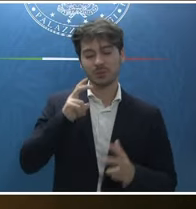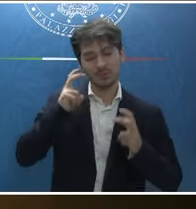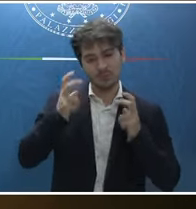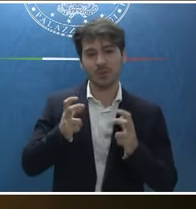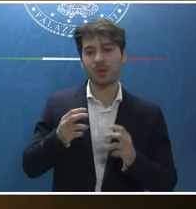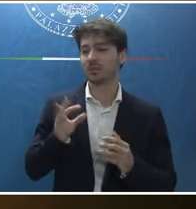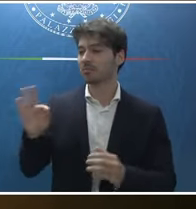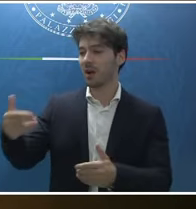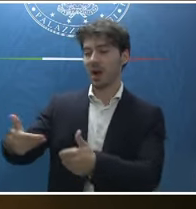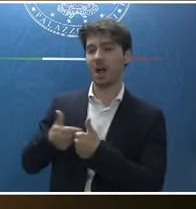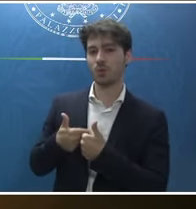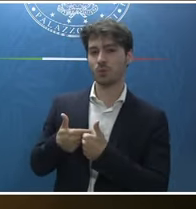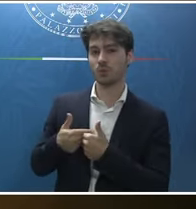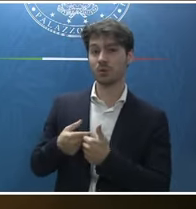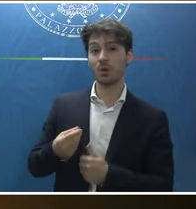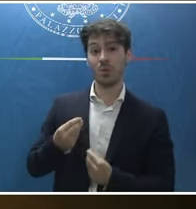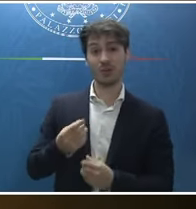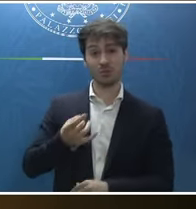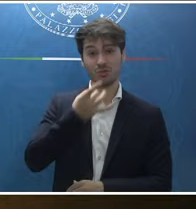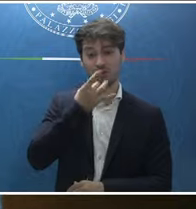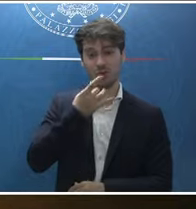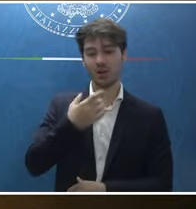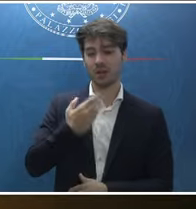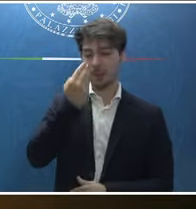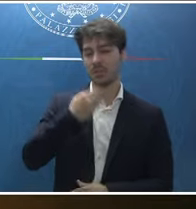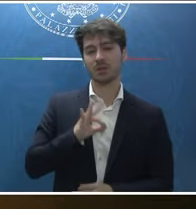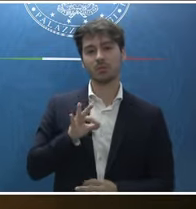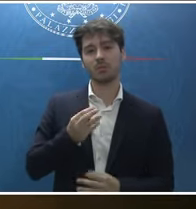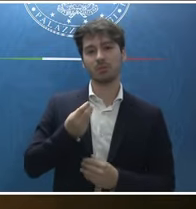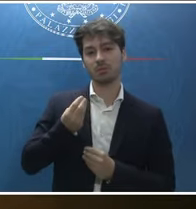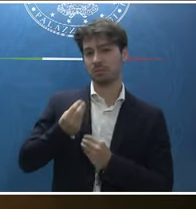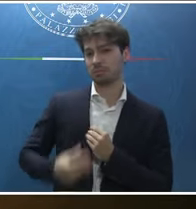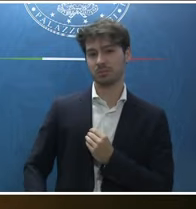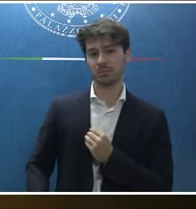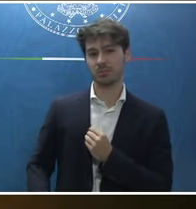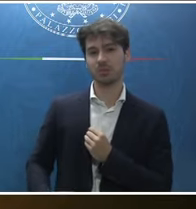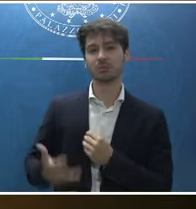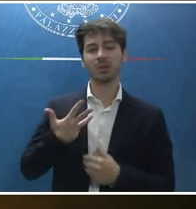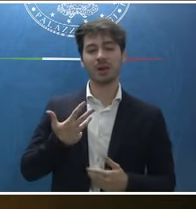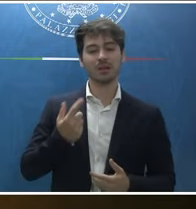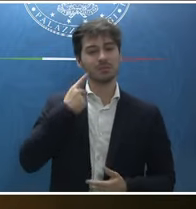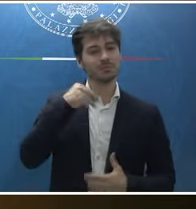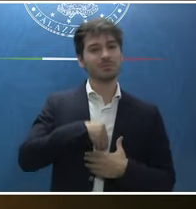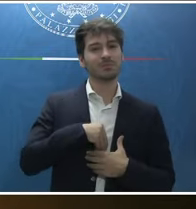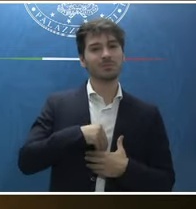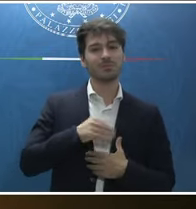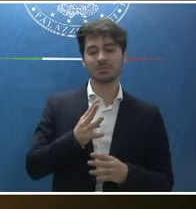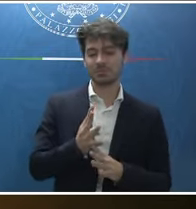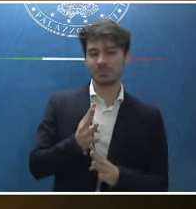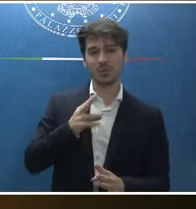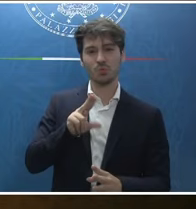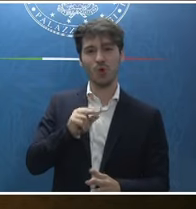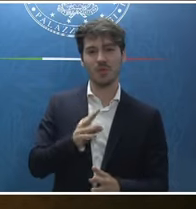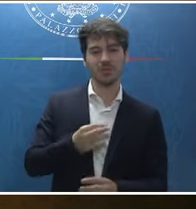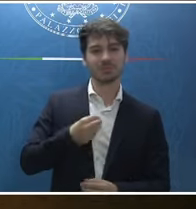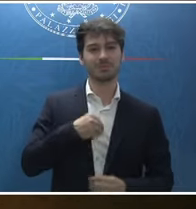Quando ti droghi, una parte di te scompare e si fanno spazio una serie di stati d'animo che si mettono in fila indiana e